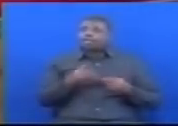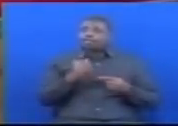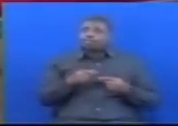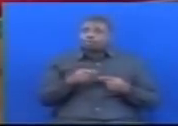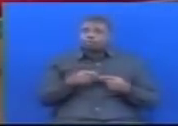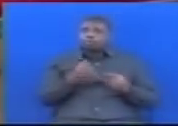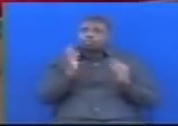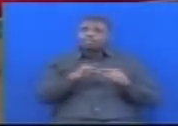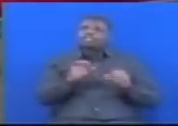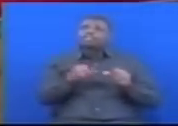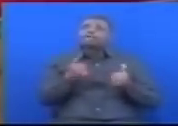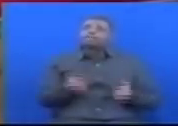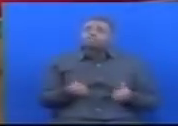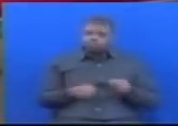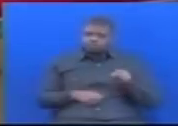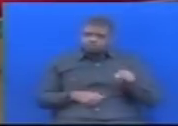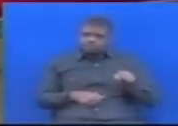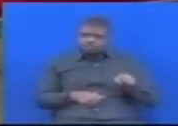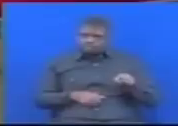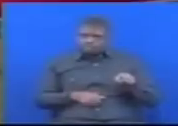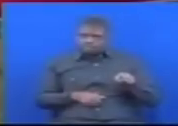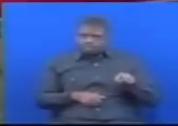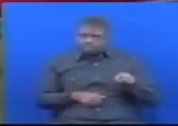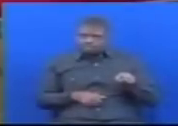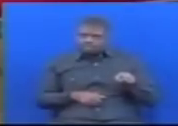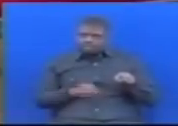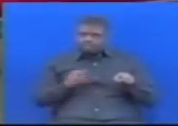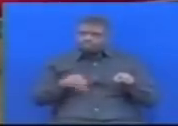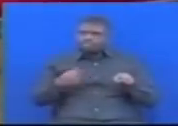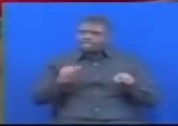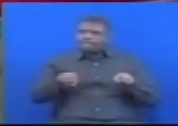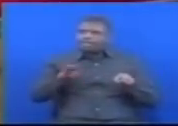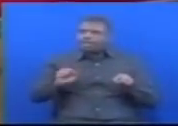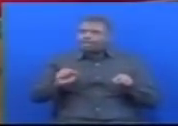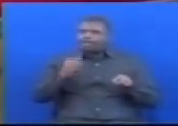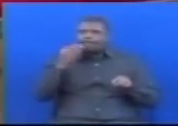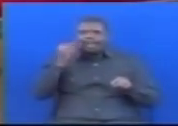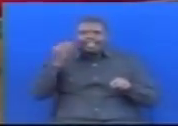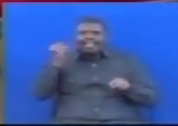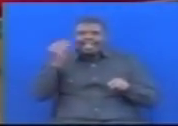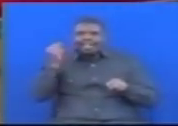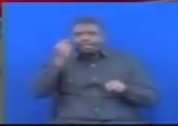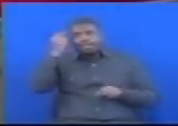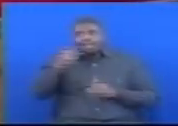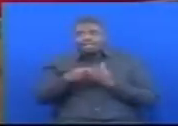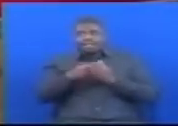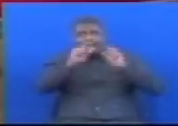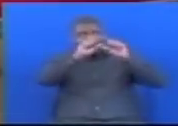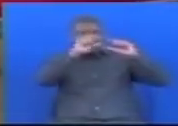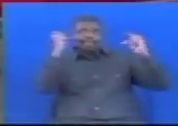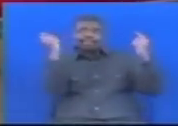lenda, lenta pale. Wanaita mtamba panya. Sasa